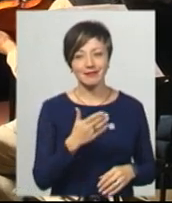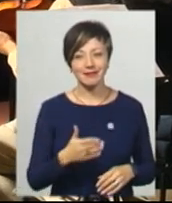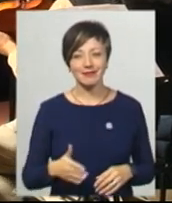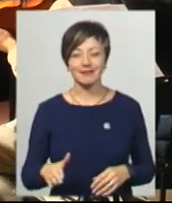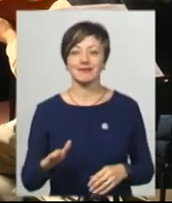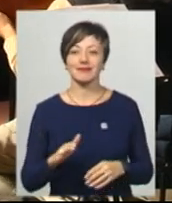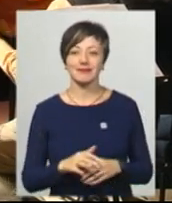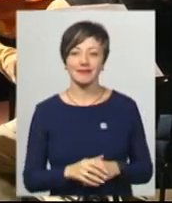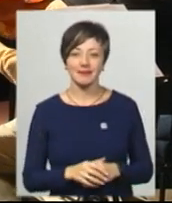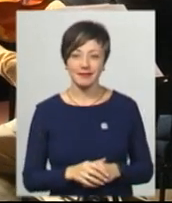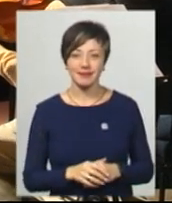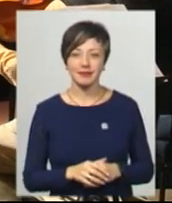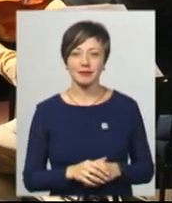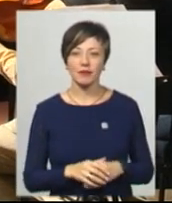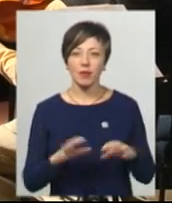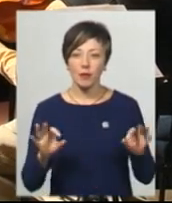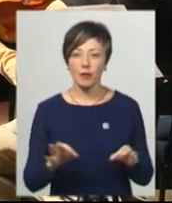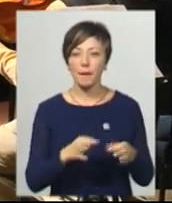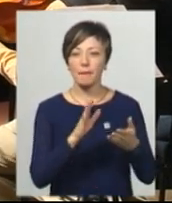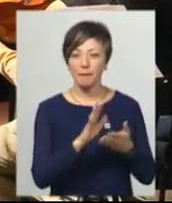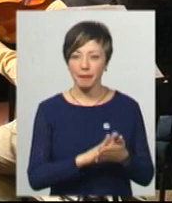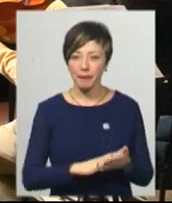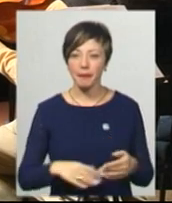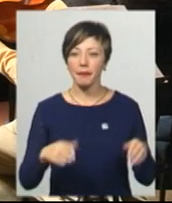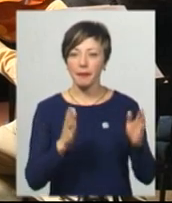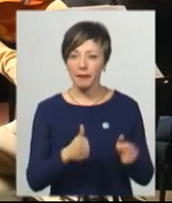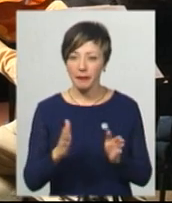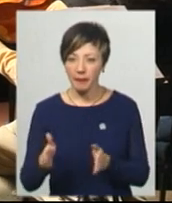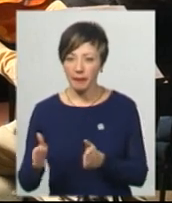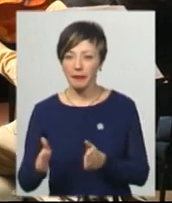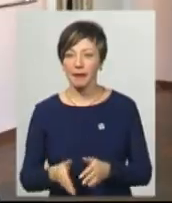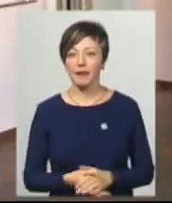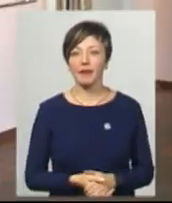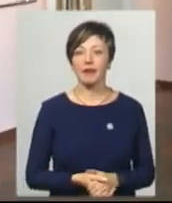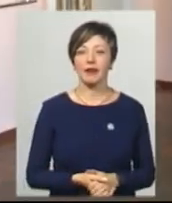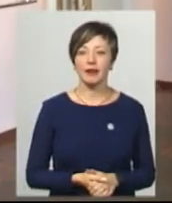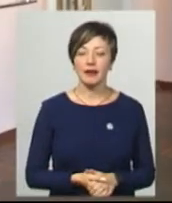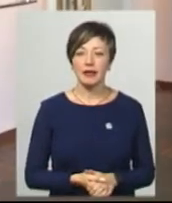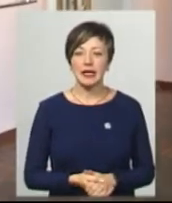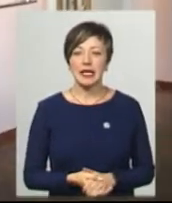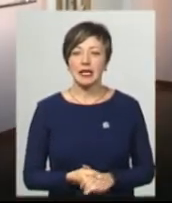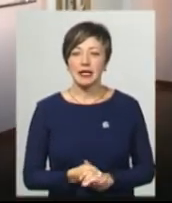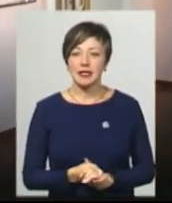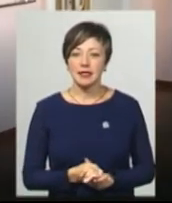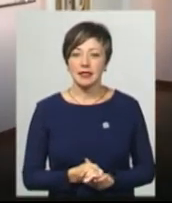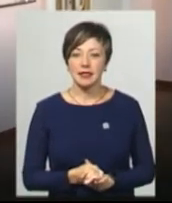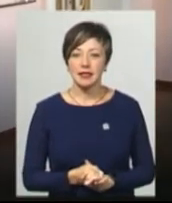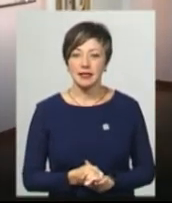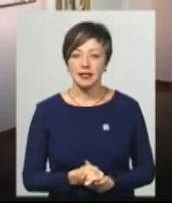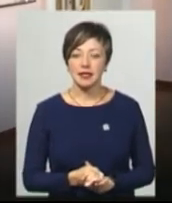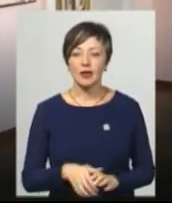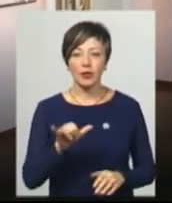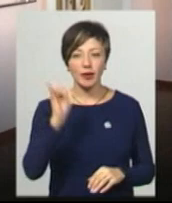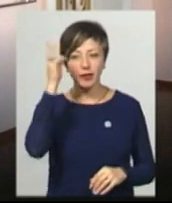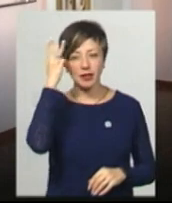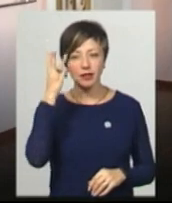А Асистіми екстрем шпану на Хмельницький цукор. У